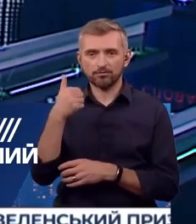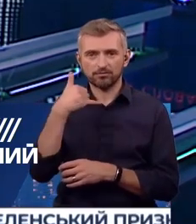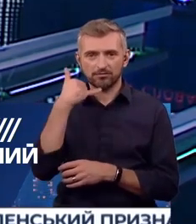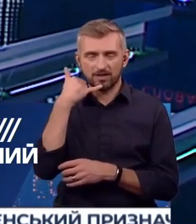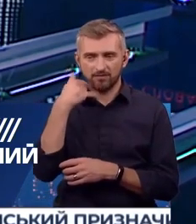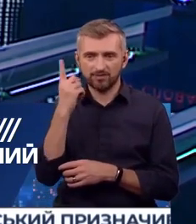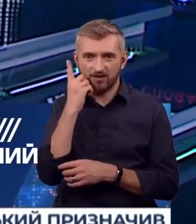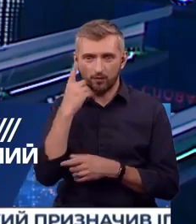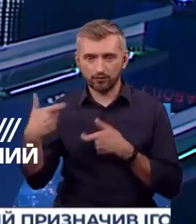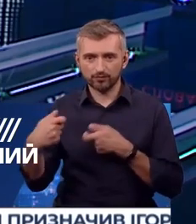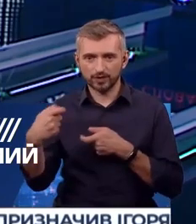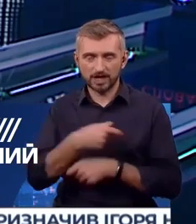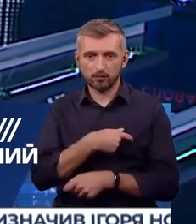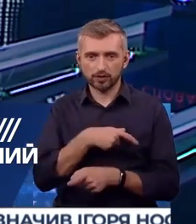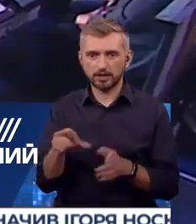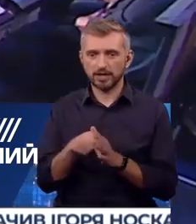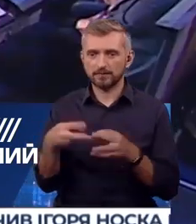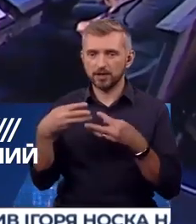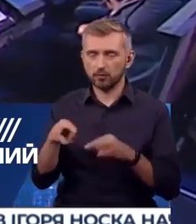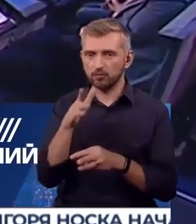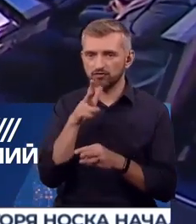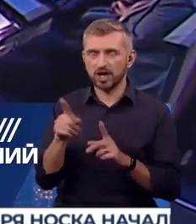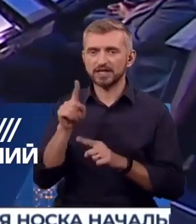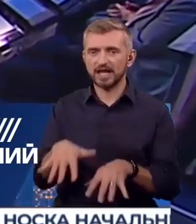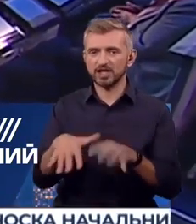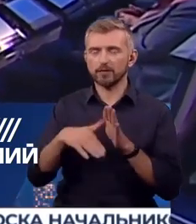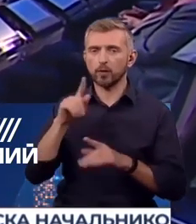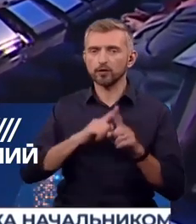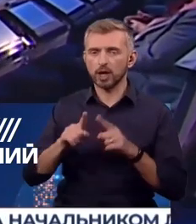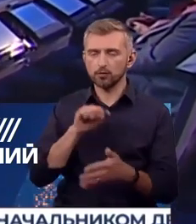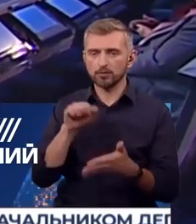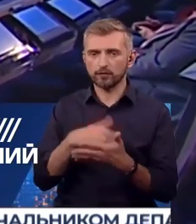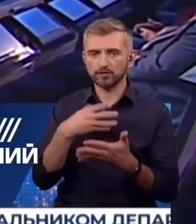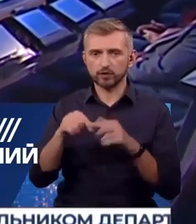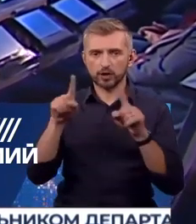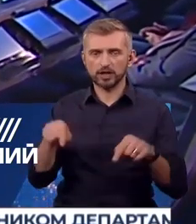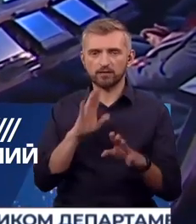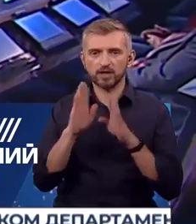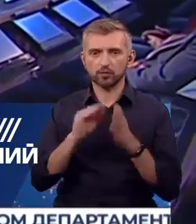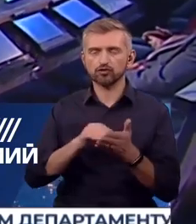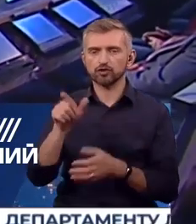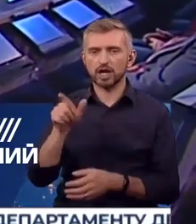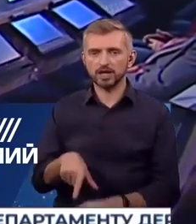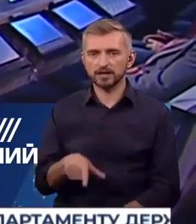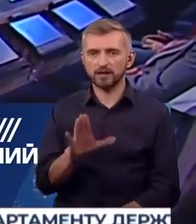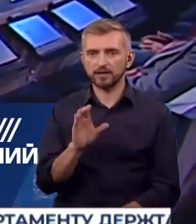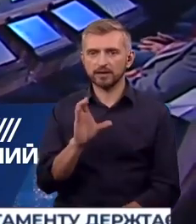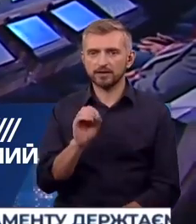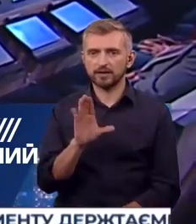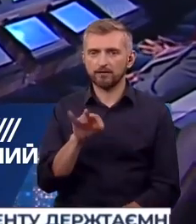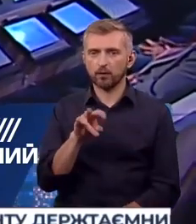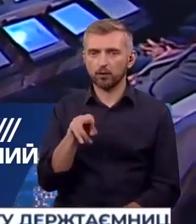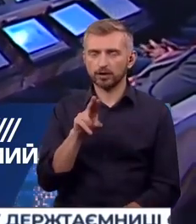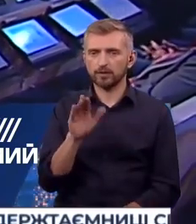з міністром під час засідання Верховної Ради опублікував на своїй сторінці Facebook журналіст Всеволод